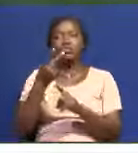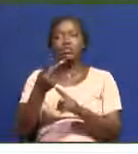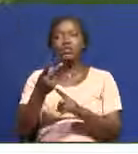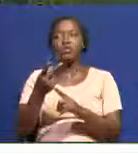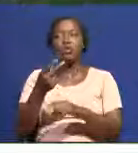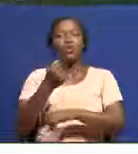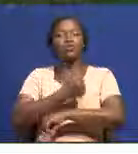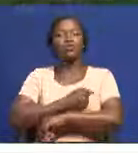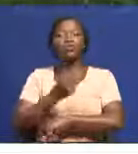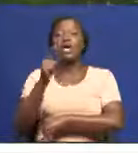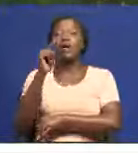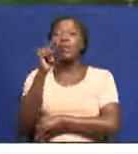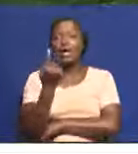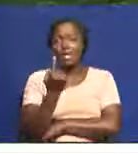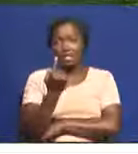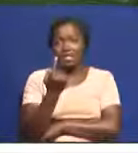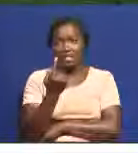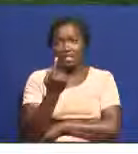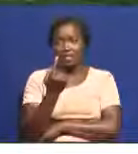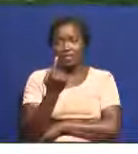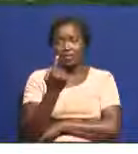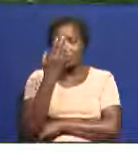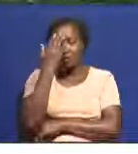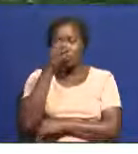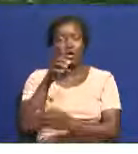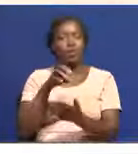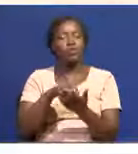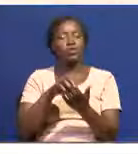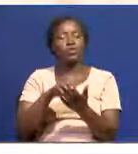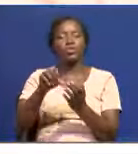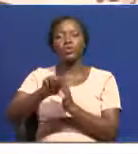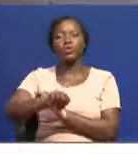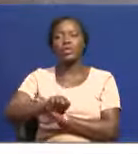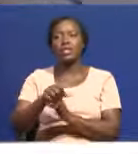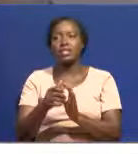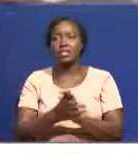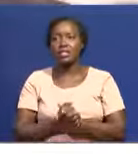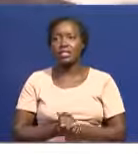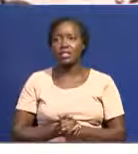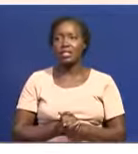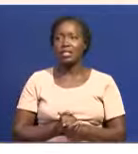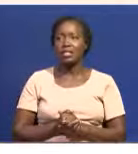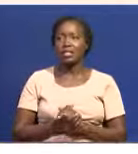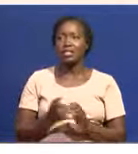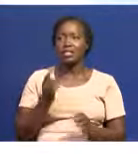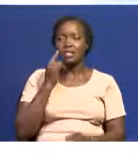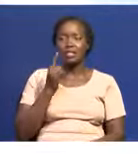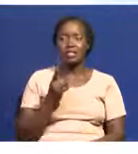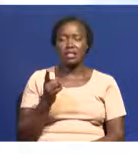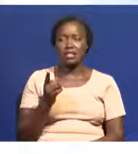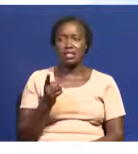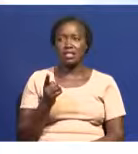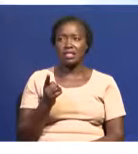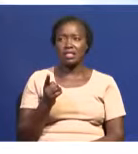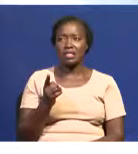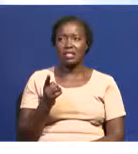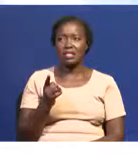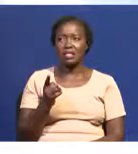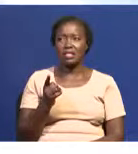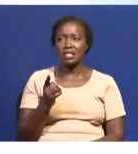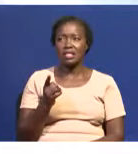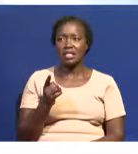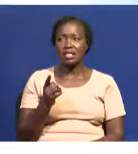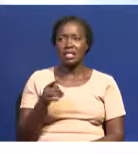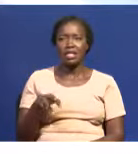amehudhuria masomo mara moja tu kutokana na hali yake mbaya. Kutokana na uvimbe wa miguu, natoka